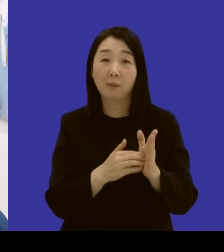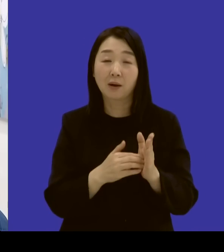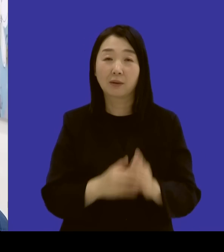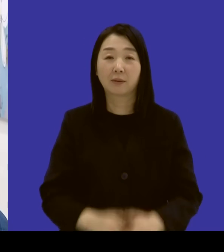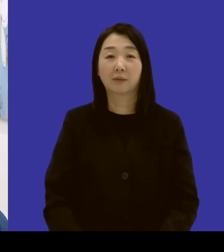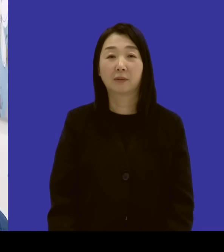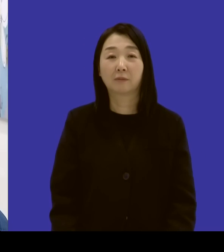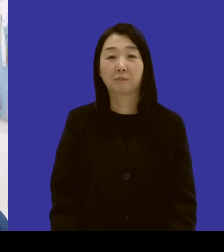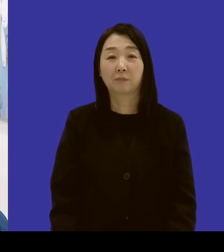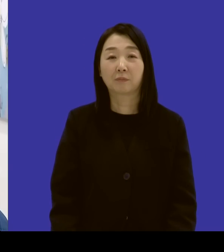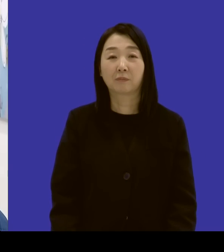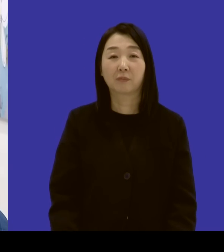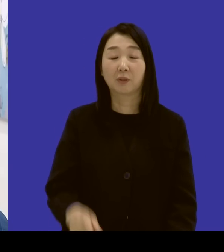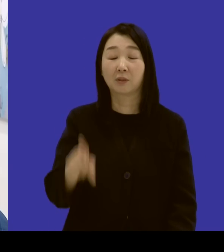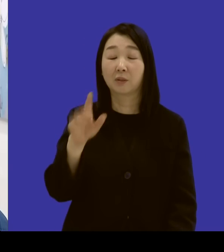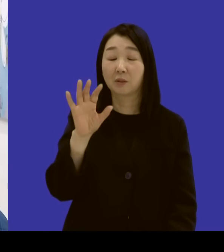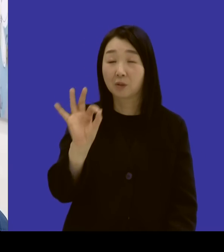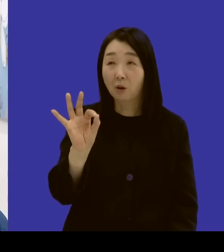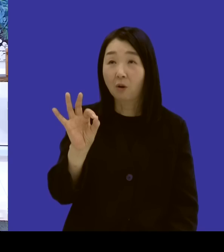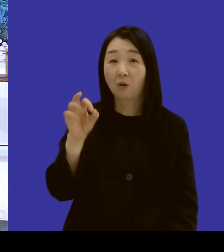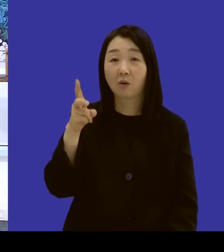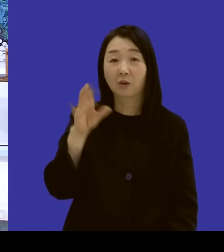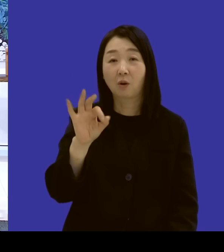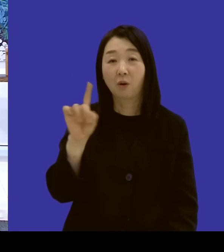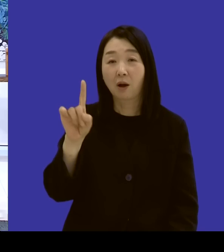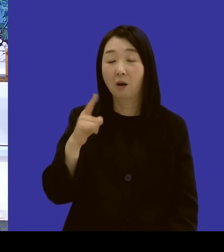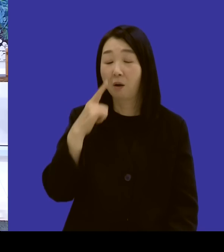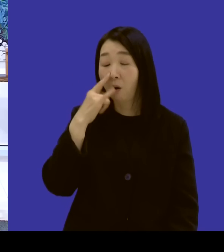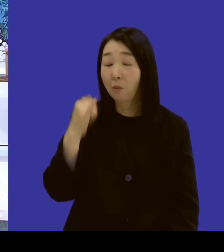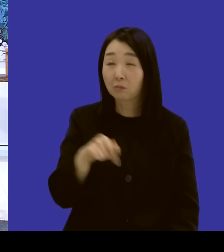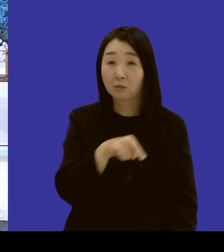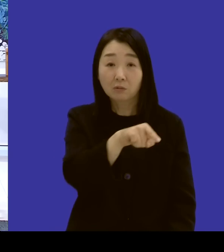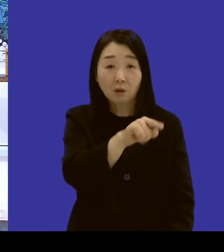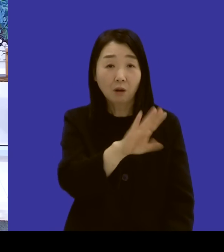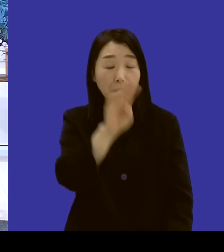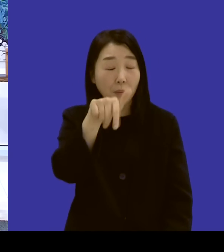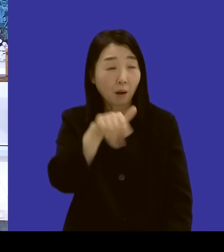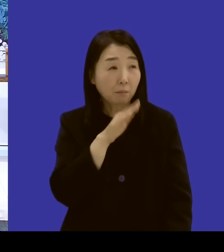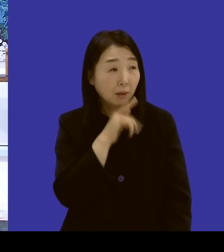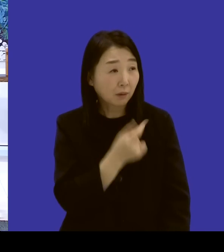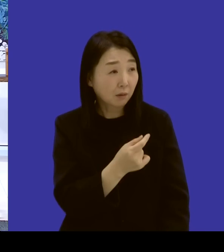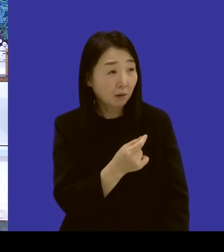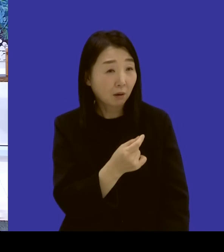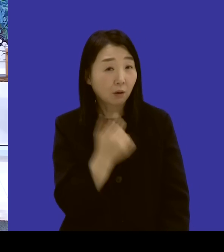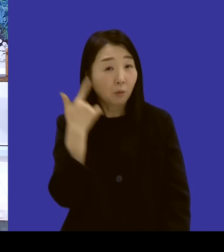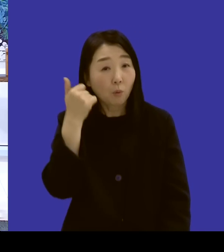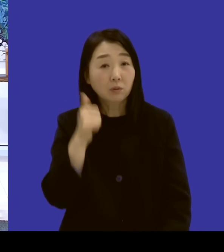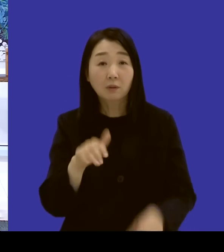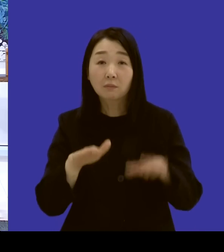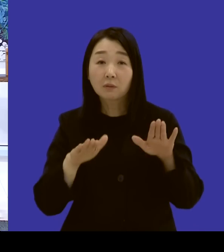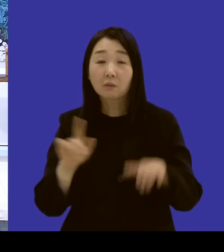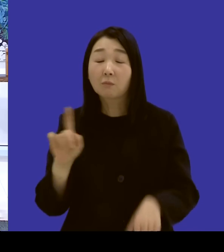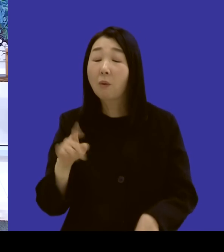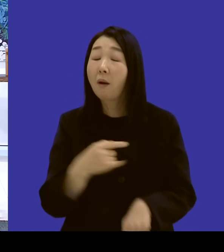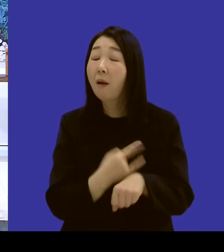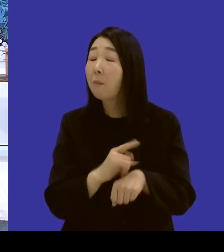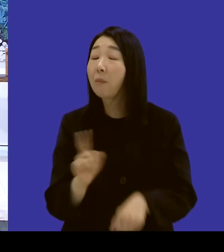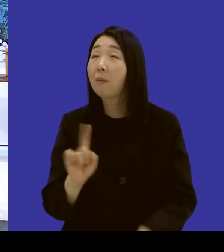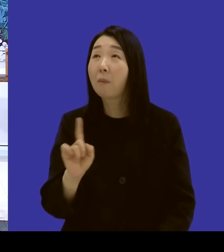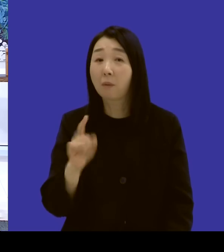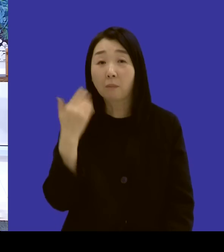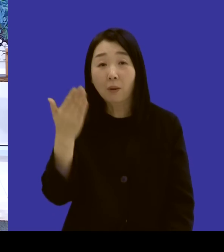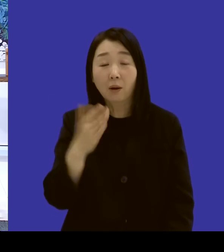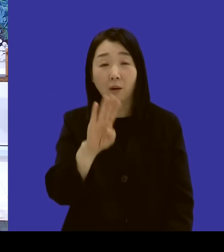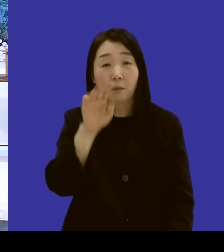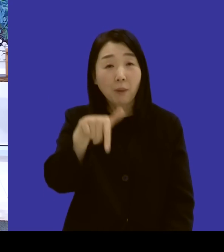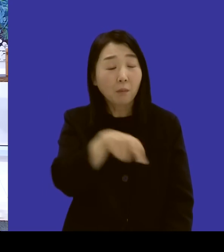날 정경화 선생님 어머님이 저거 백혜선 아니야? 그러면서 아니 목사님 지금 뭐 하고 계신 여기